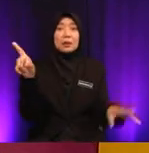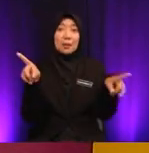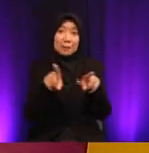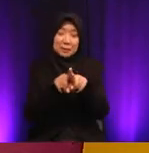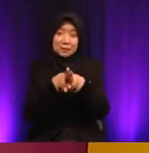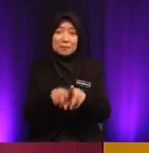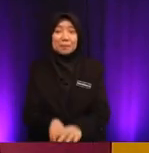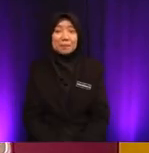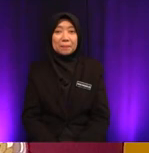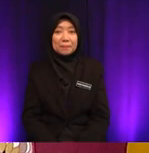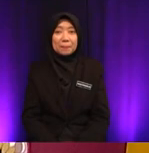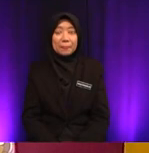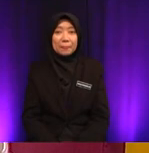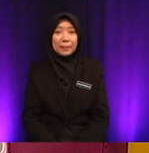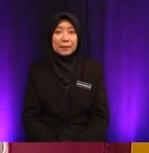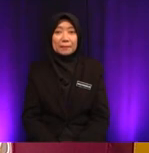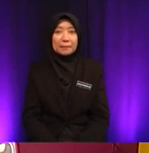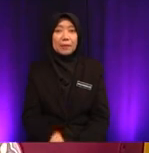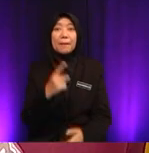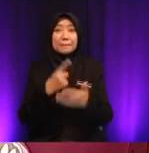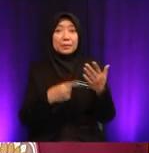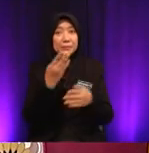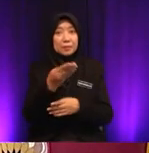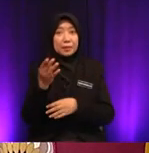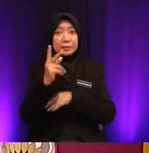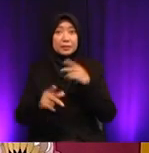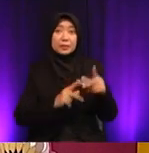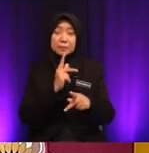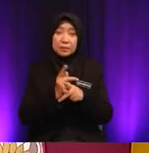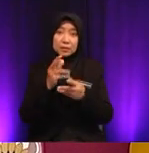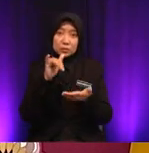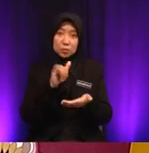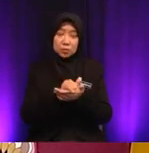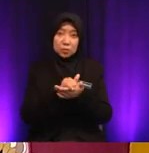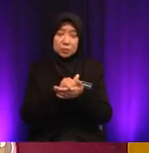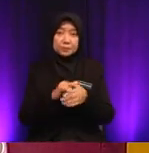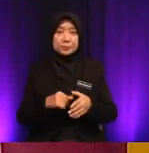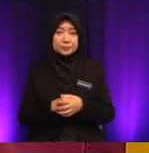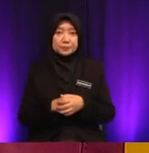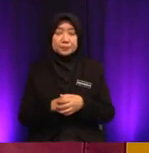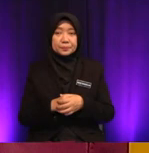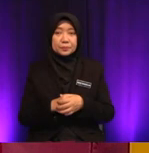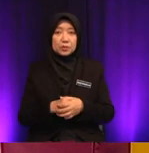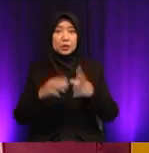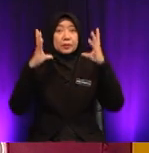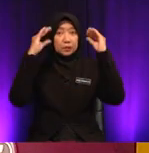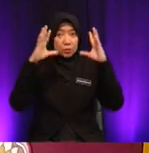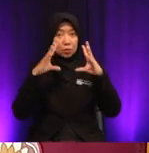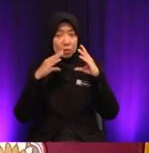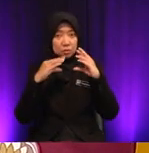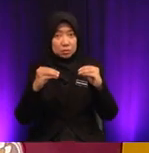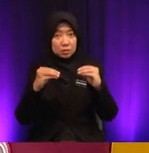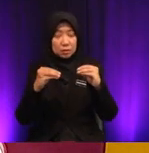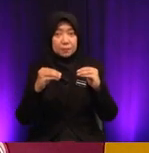delapan jadi apa dia bahan kimia tersebut oke bye zombie zombie aja aku mah